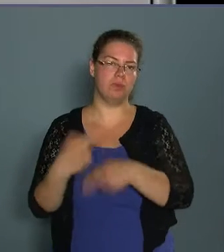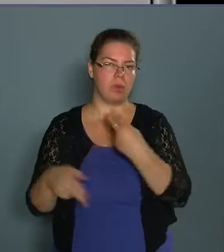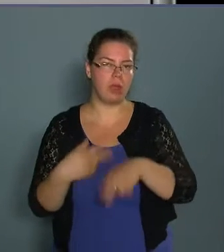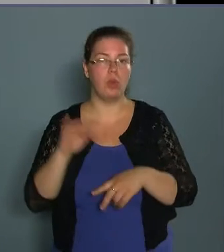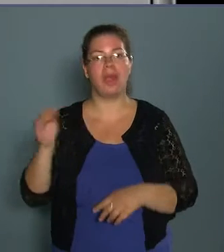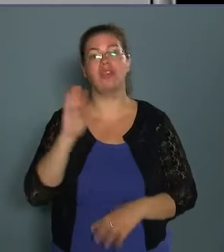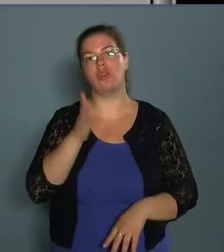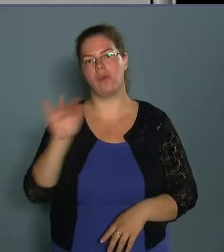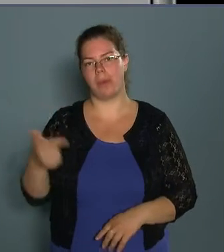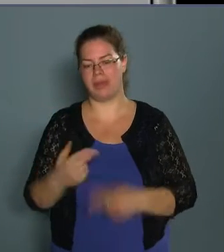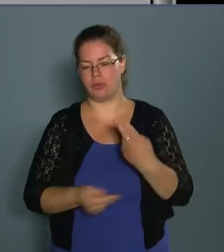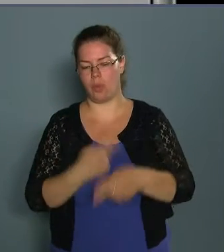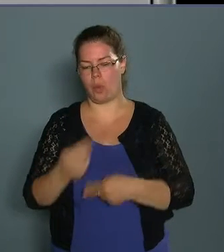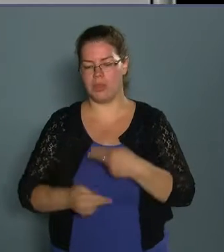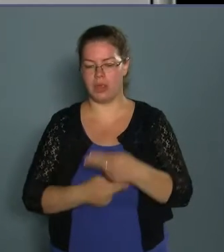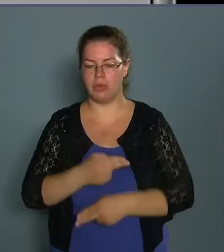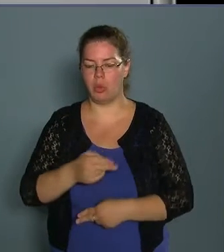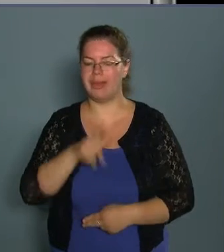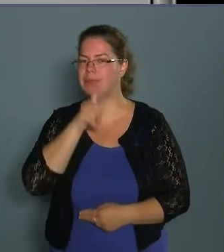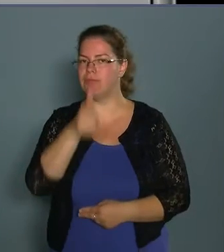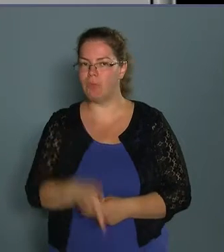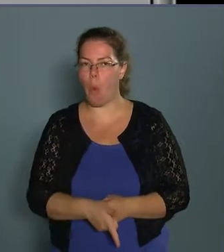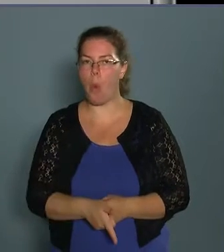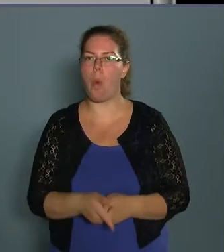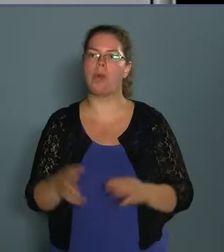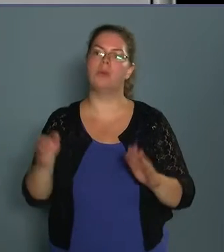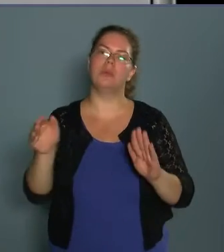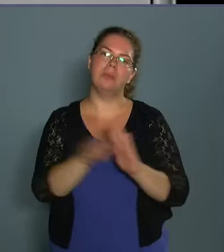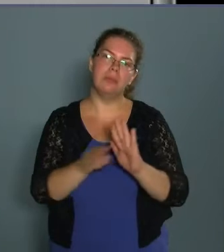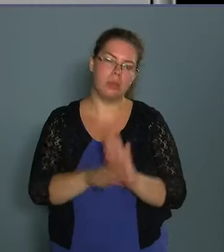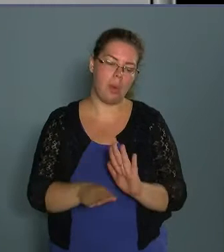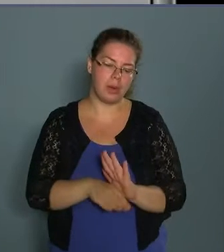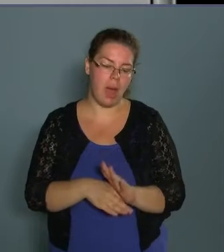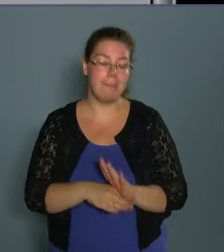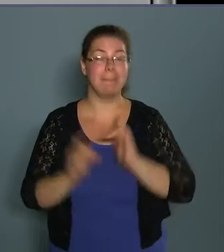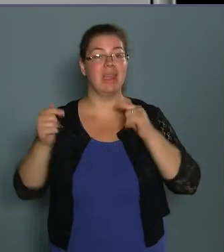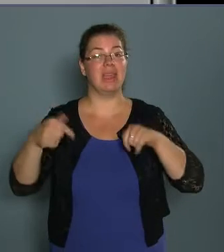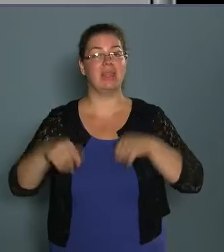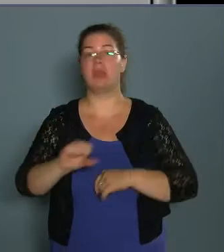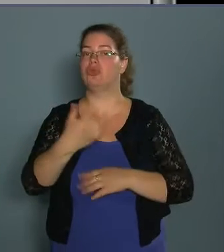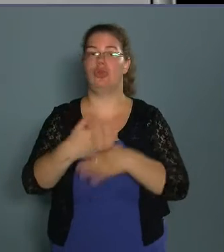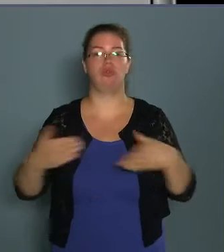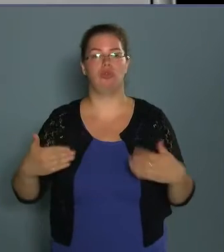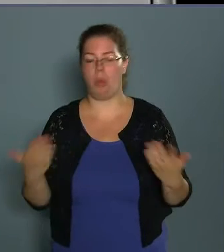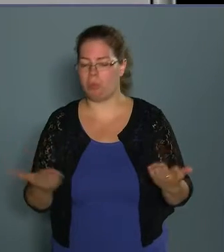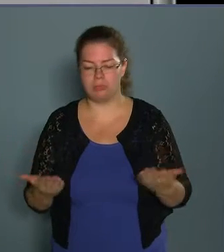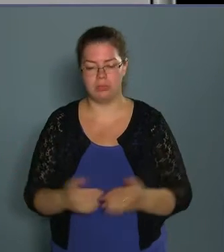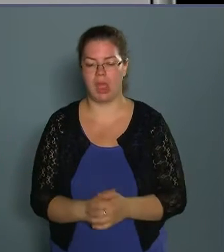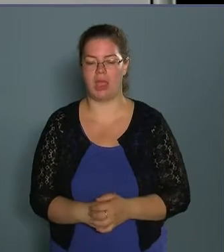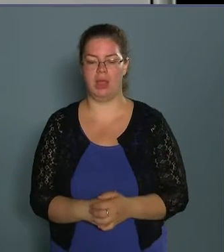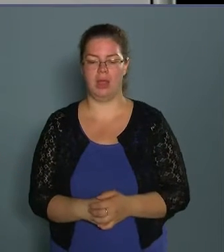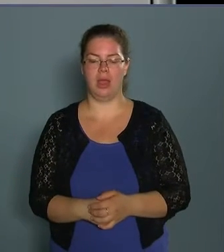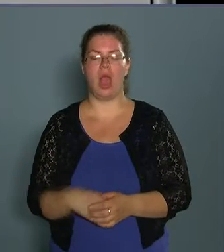folytatódó, és a jövőben is folytatódni fog program. Itt most elsősorban